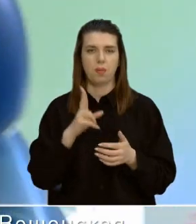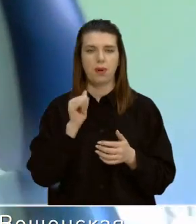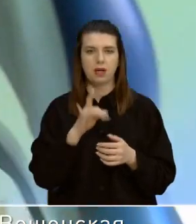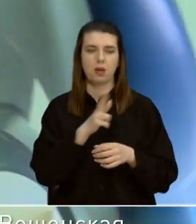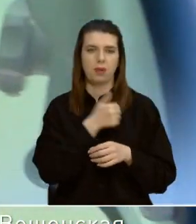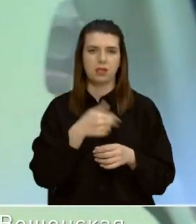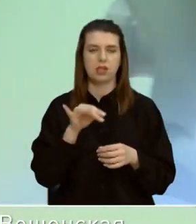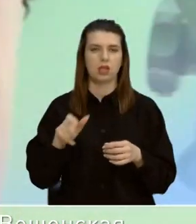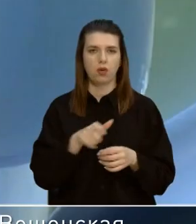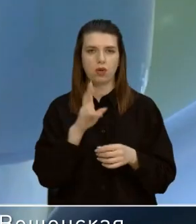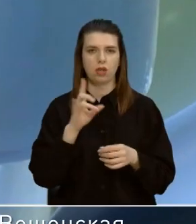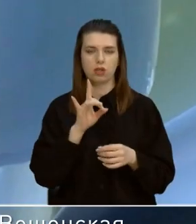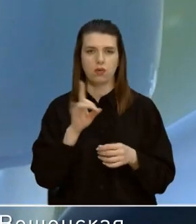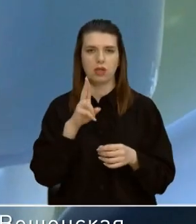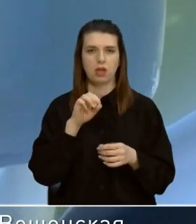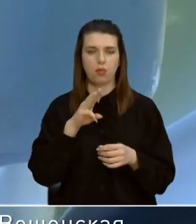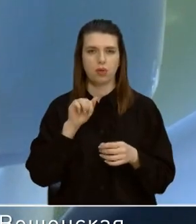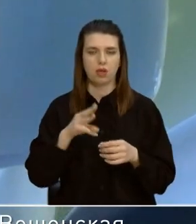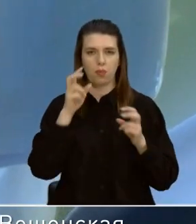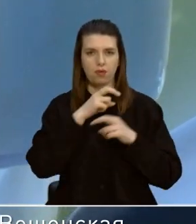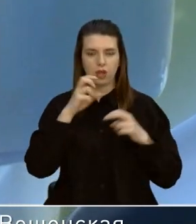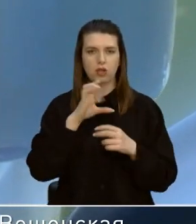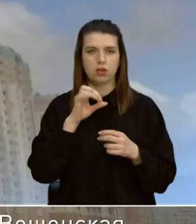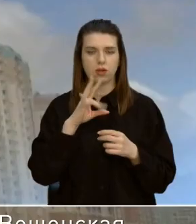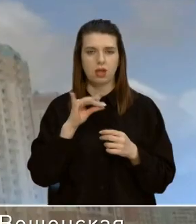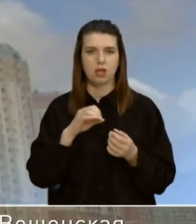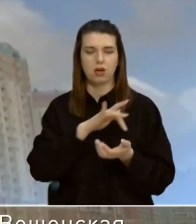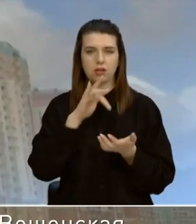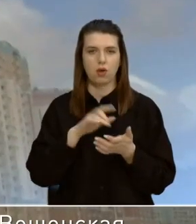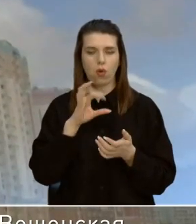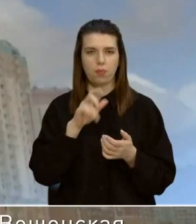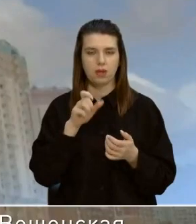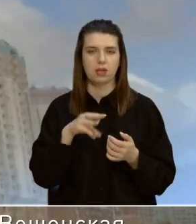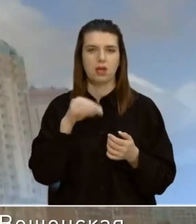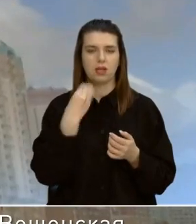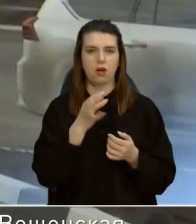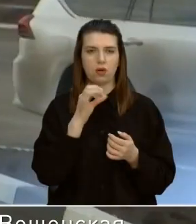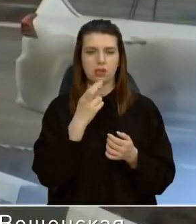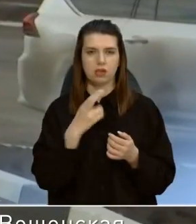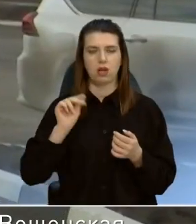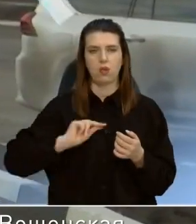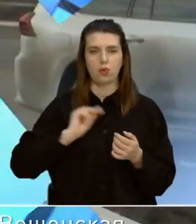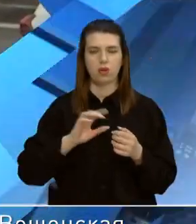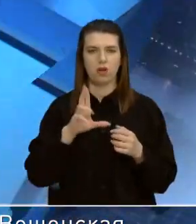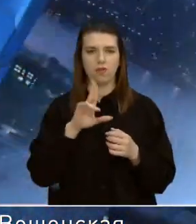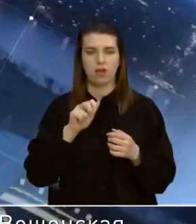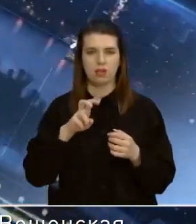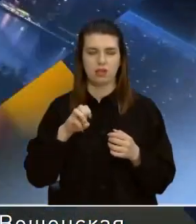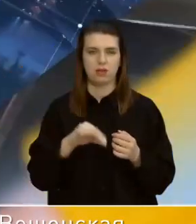Парк, больницы и дороги. Ростовские депутаты проверили состояние городских объектов и дали оценку работе властей.